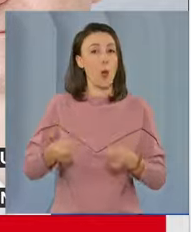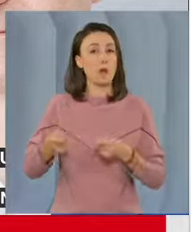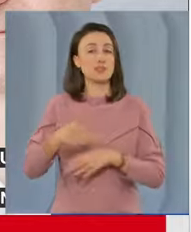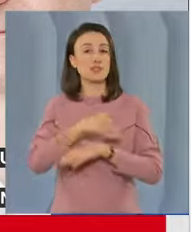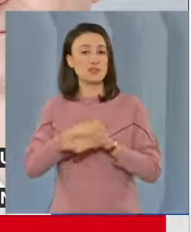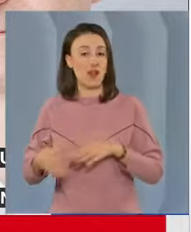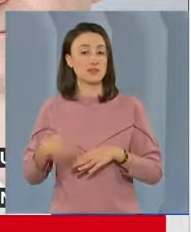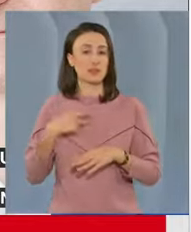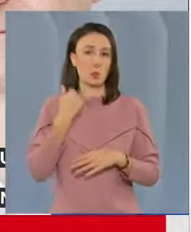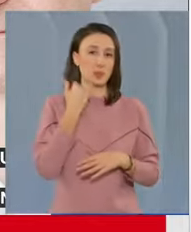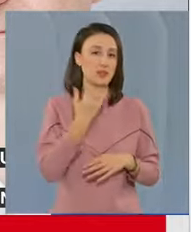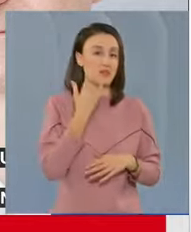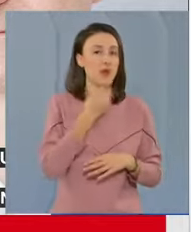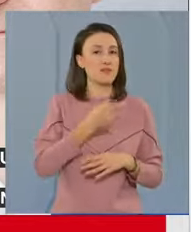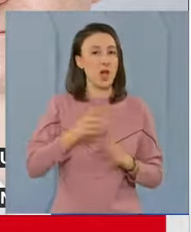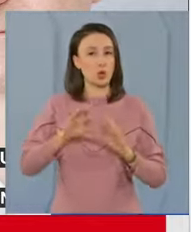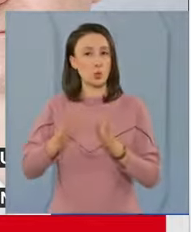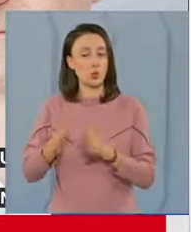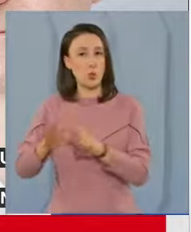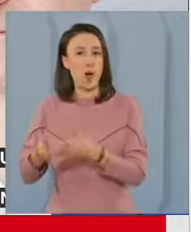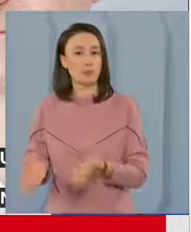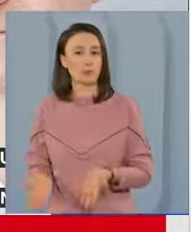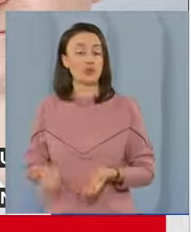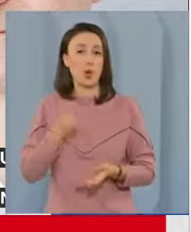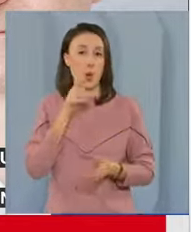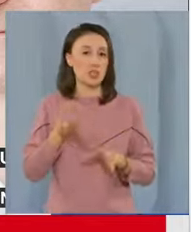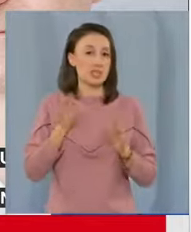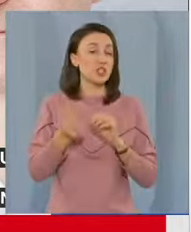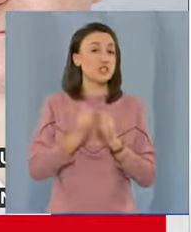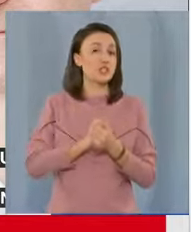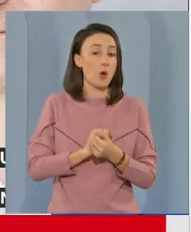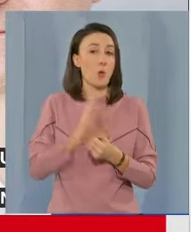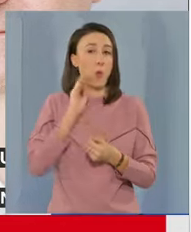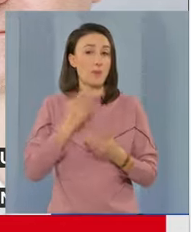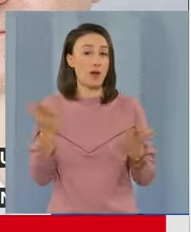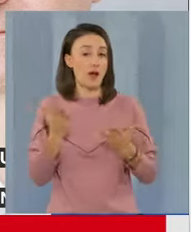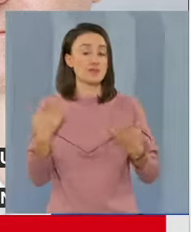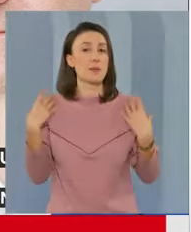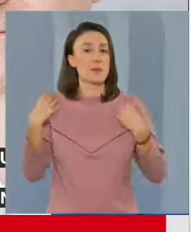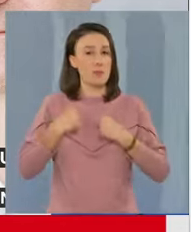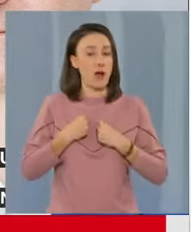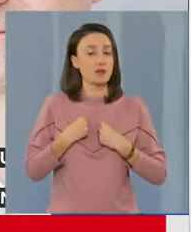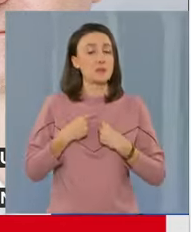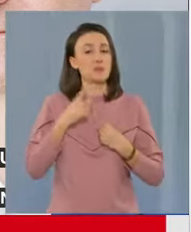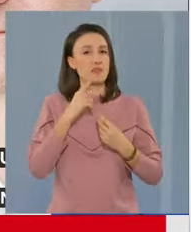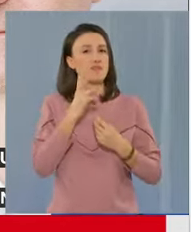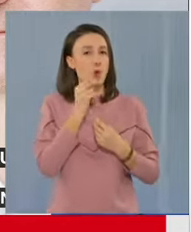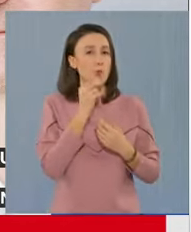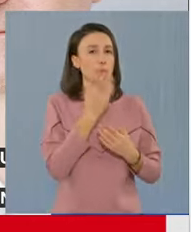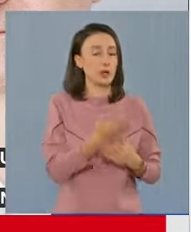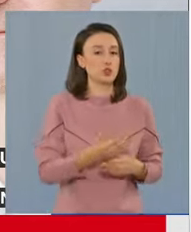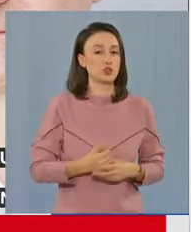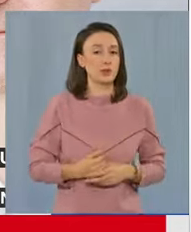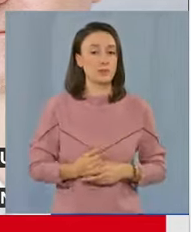stradă și dă un telefon la fiecare groapă pe care o găsește? Sau este un om care se îmbracă la costum, care vorbește